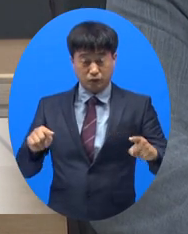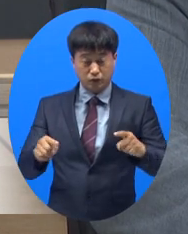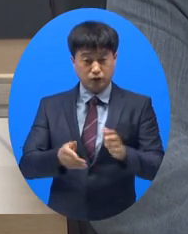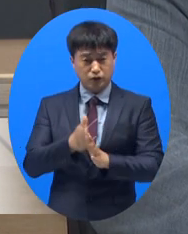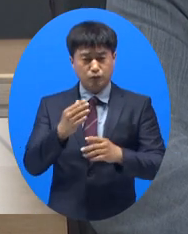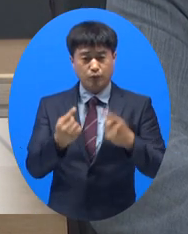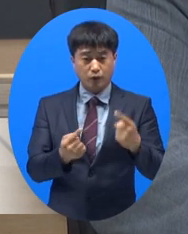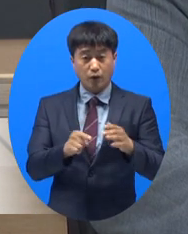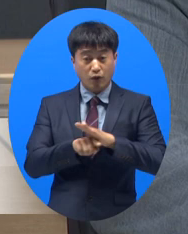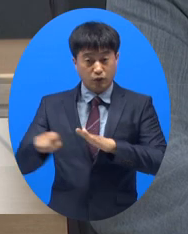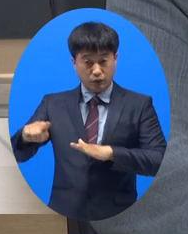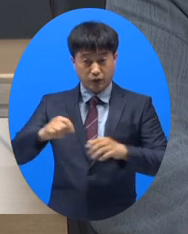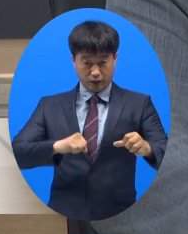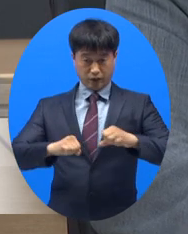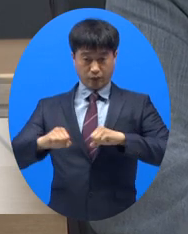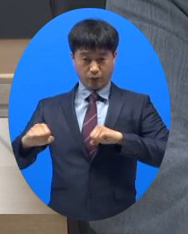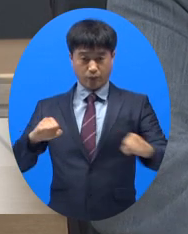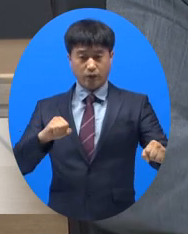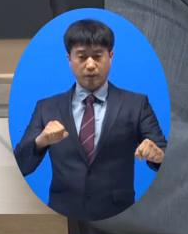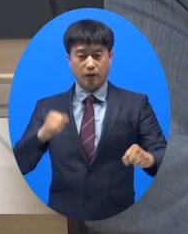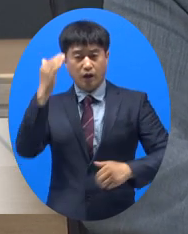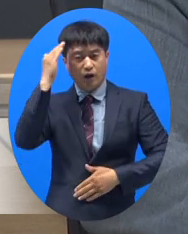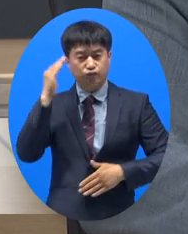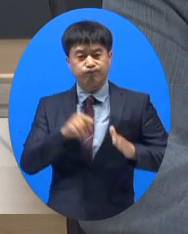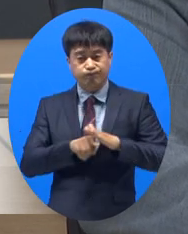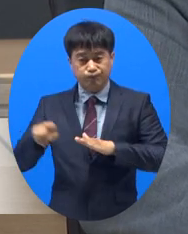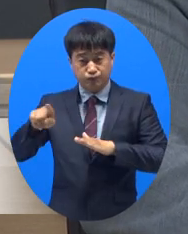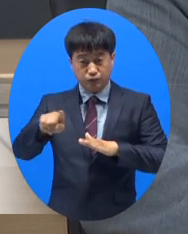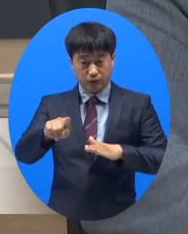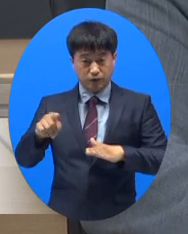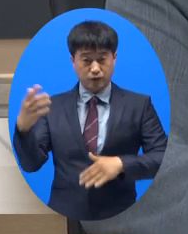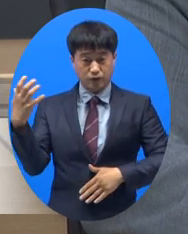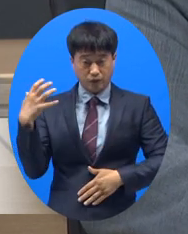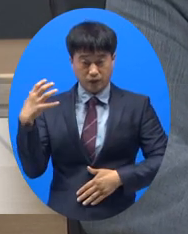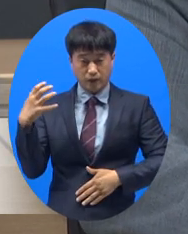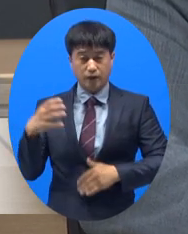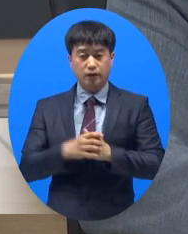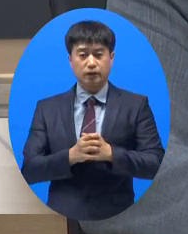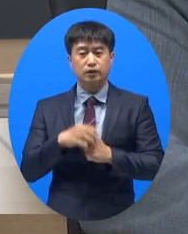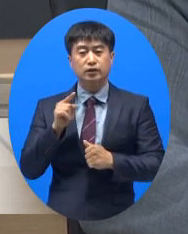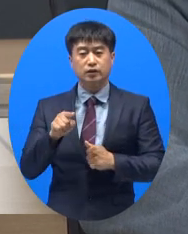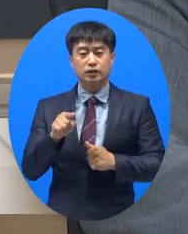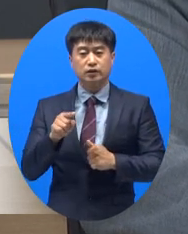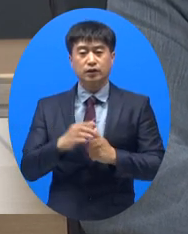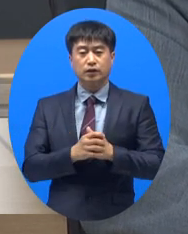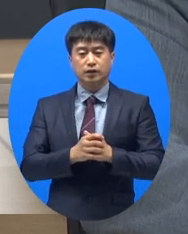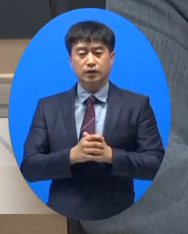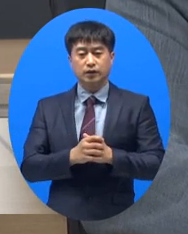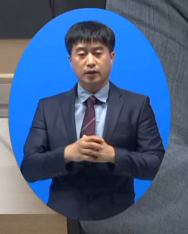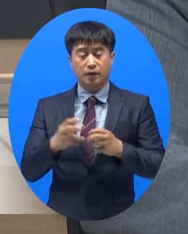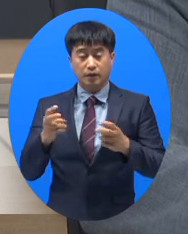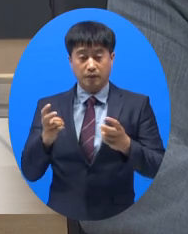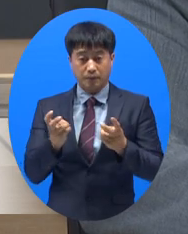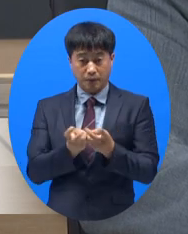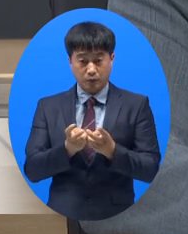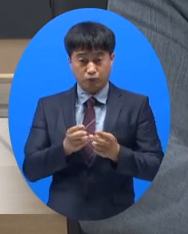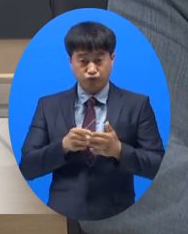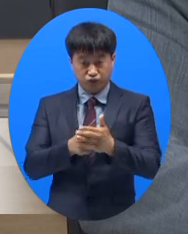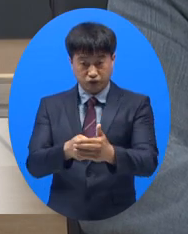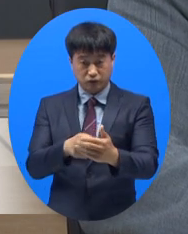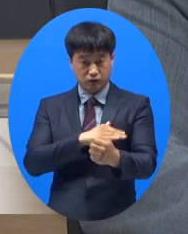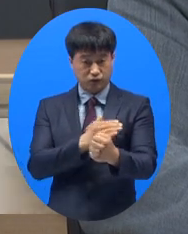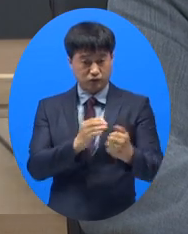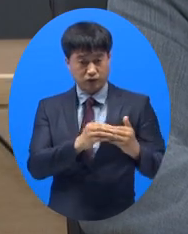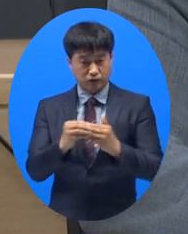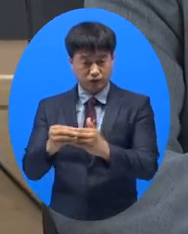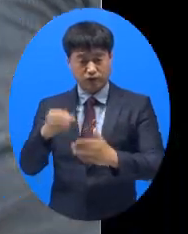시도보다도 선제적으로 하면서 우리 대한민국을 선도할 수 있는 그와 같은 대책과 또 추진력으로